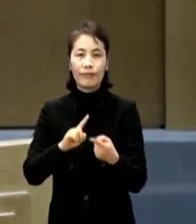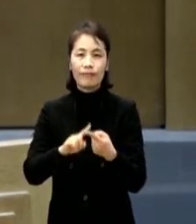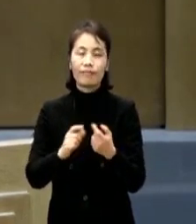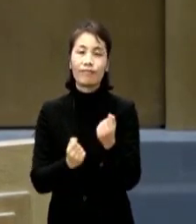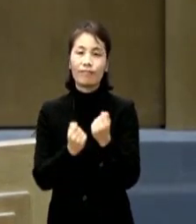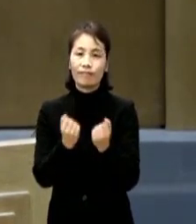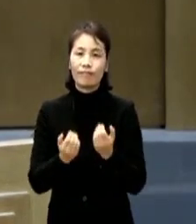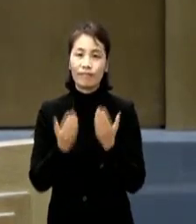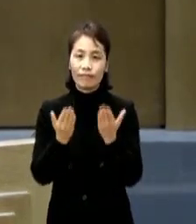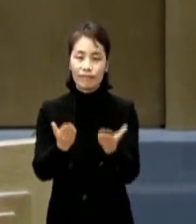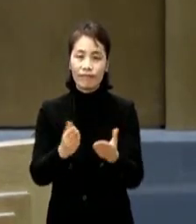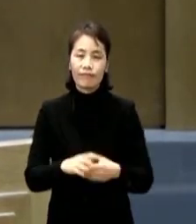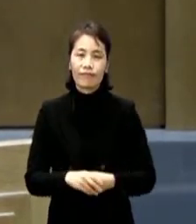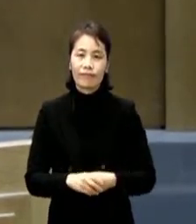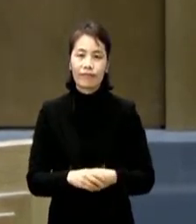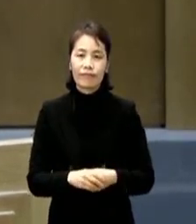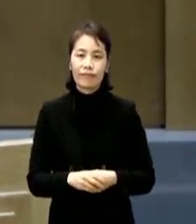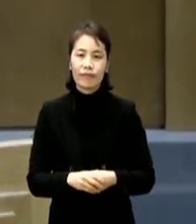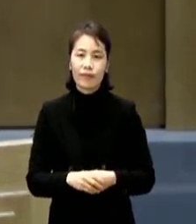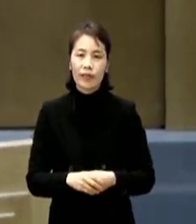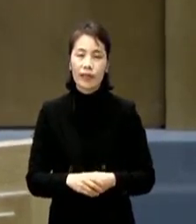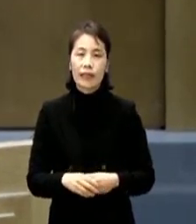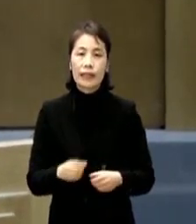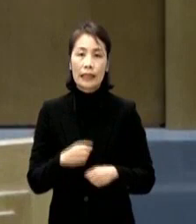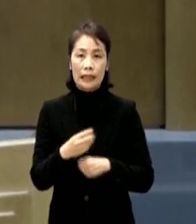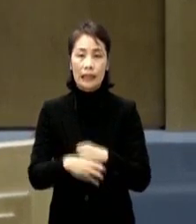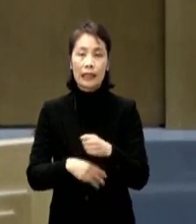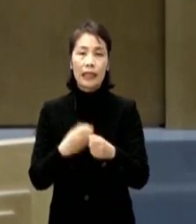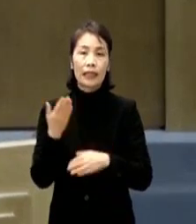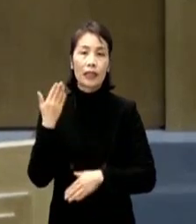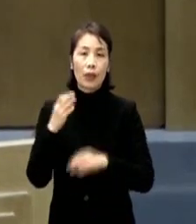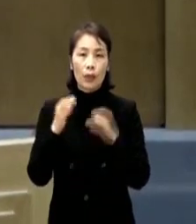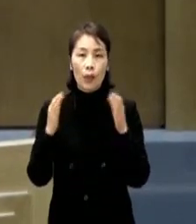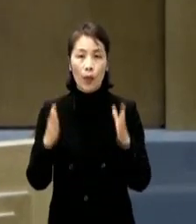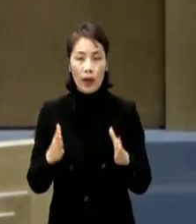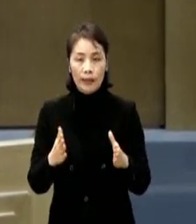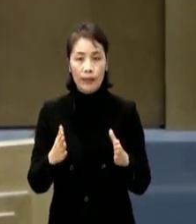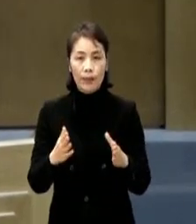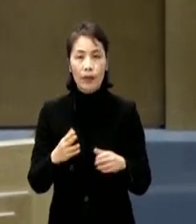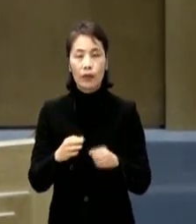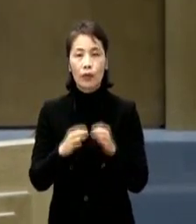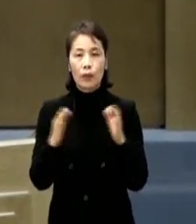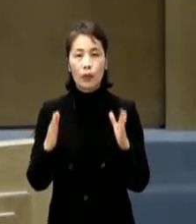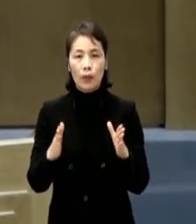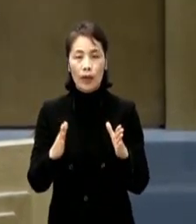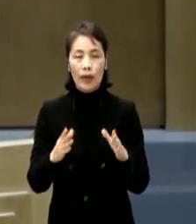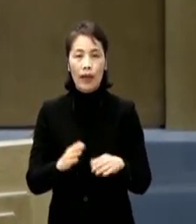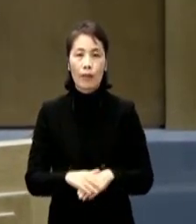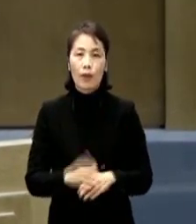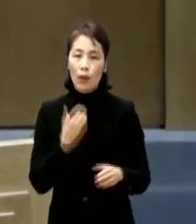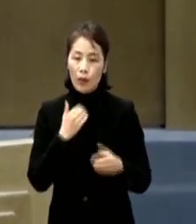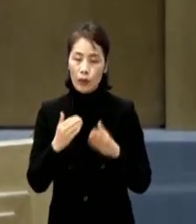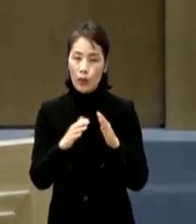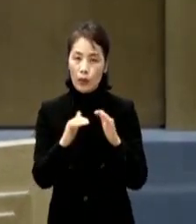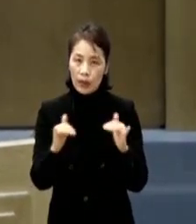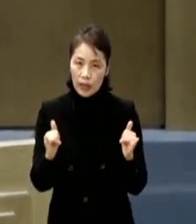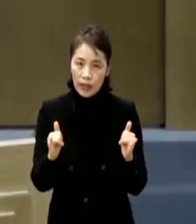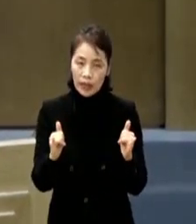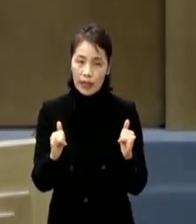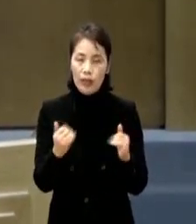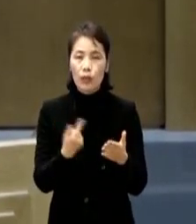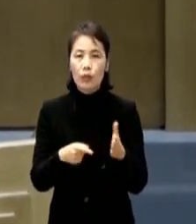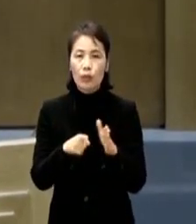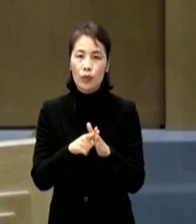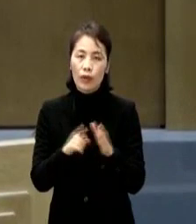한 해 동안 도집행부와 의회는 소통과 협치를 통해 민생안정과 미래 대비에